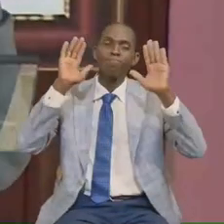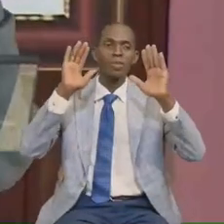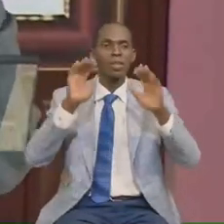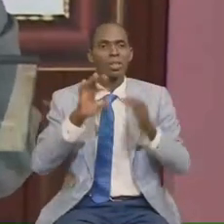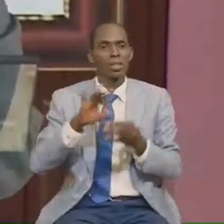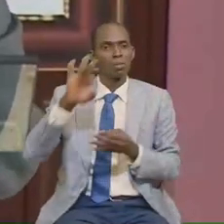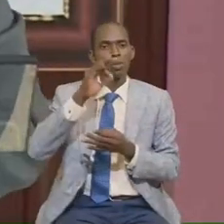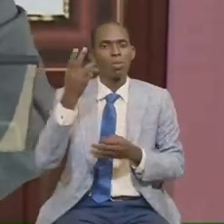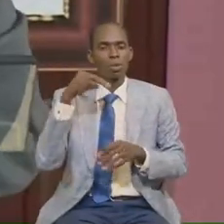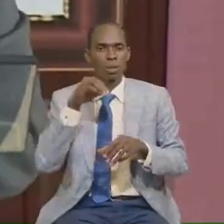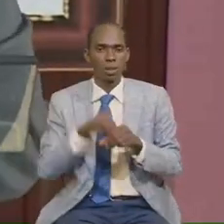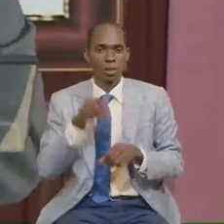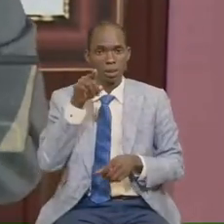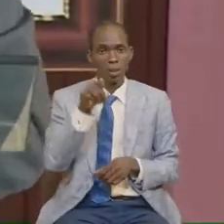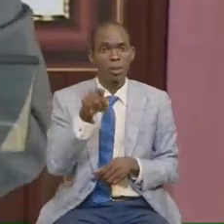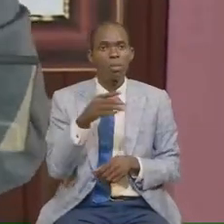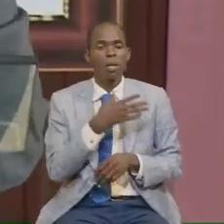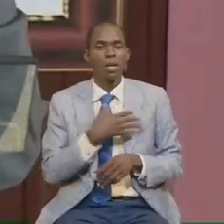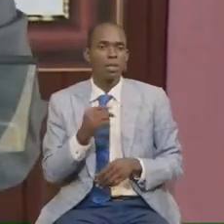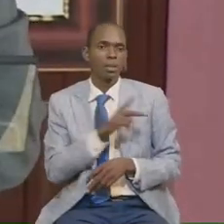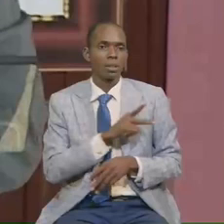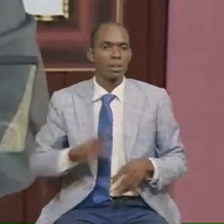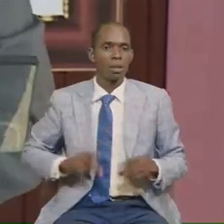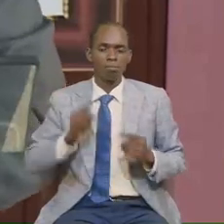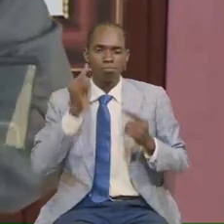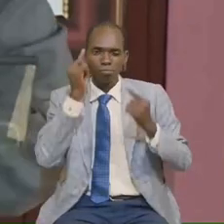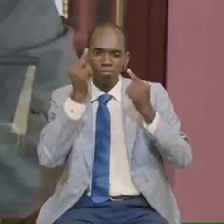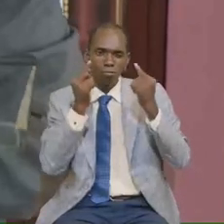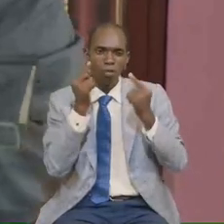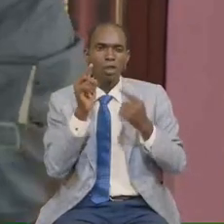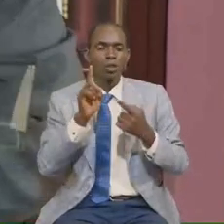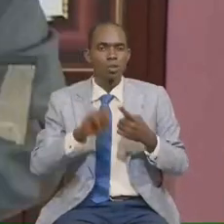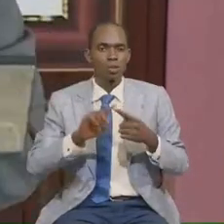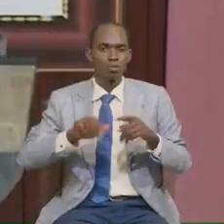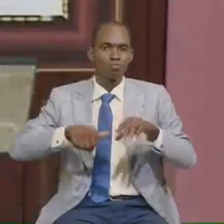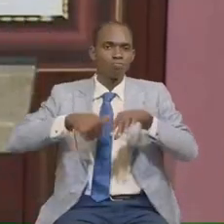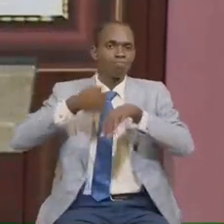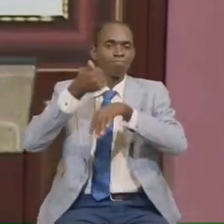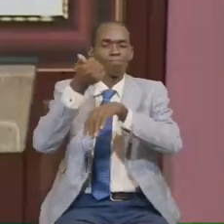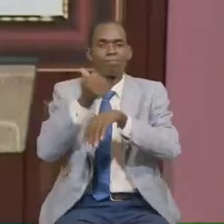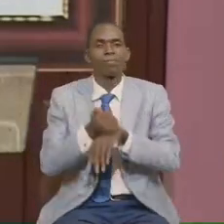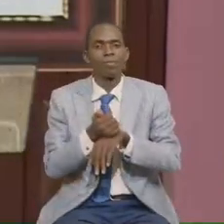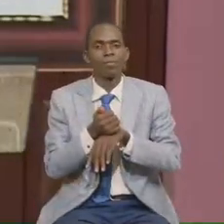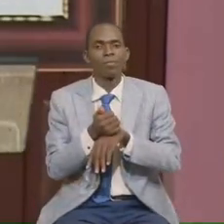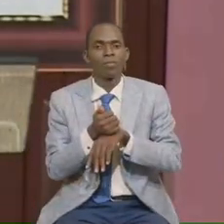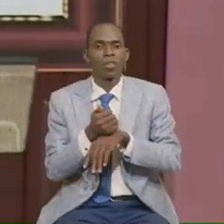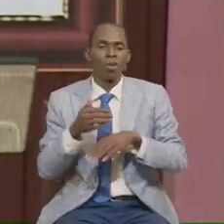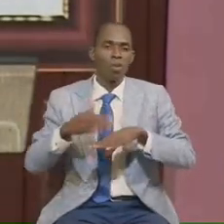le roi pensait à l'établir sur tout le royaume.